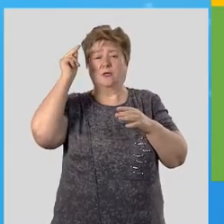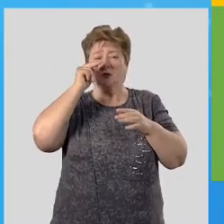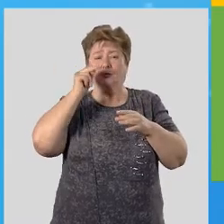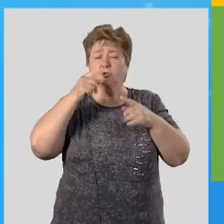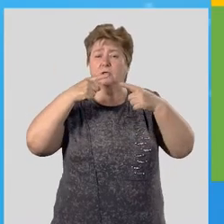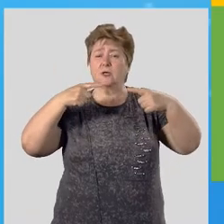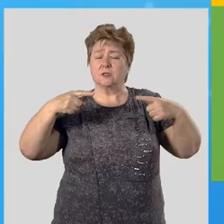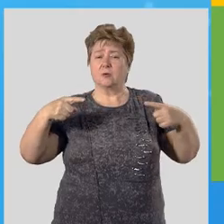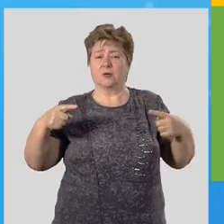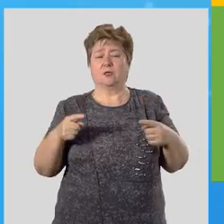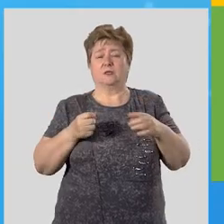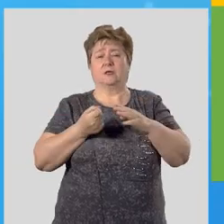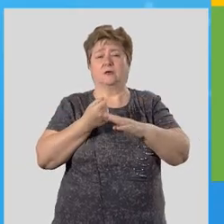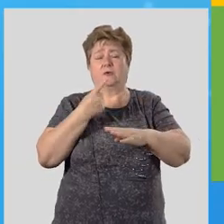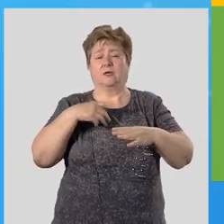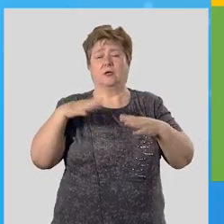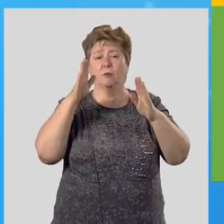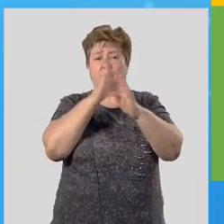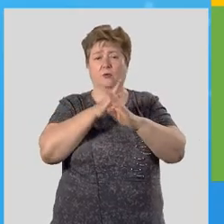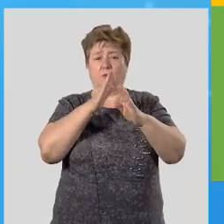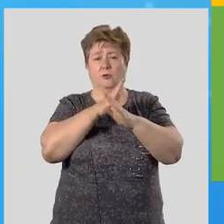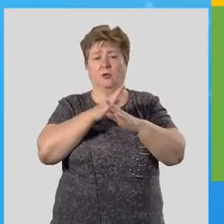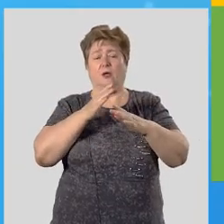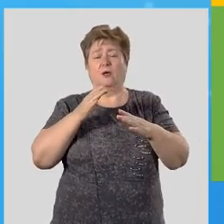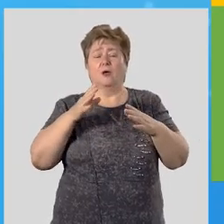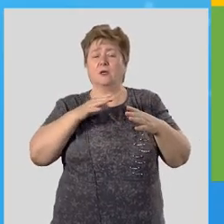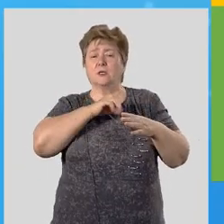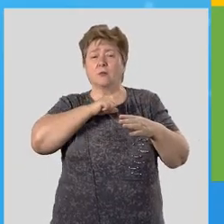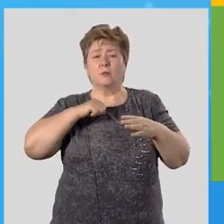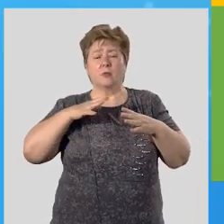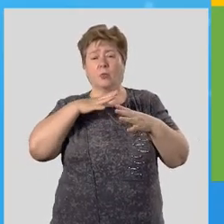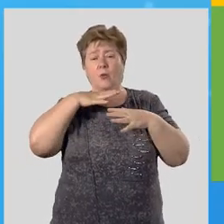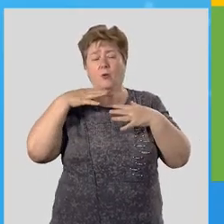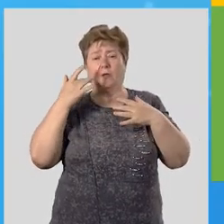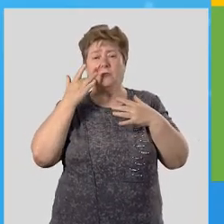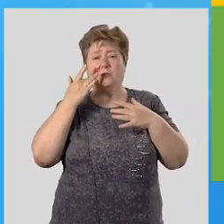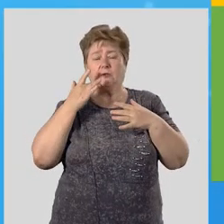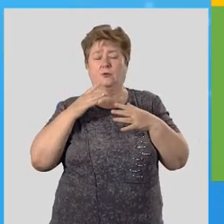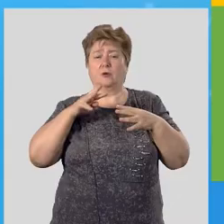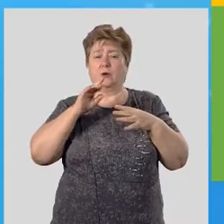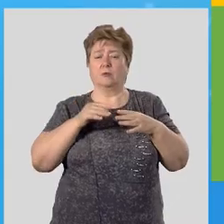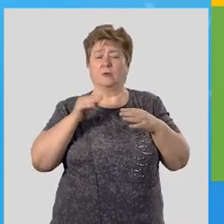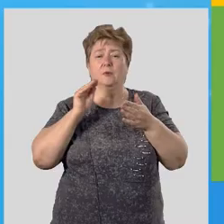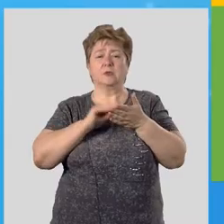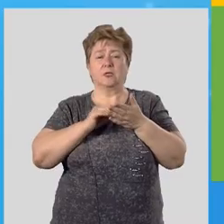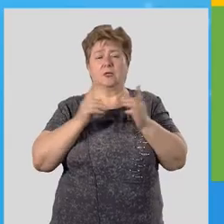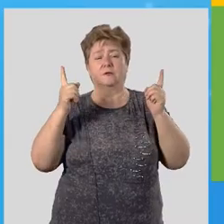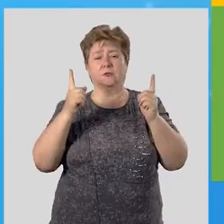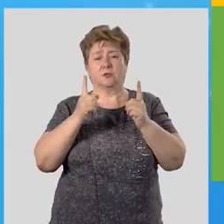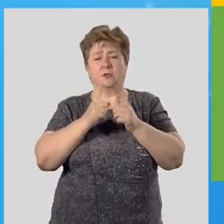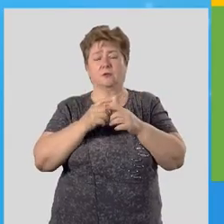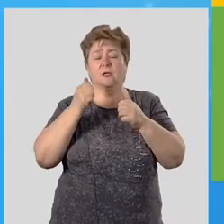изучает разнообразные явления природы, со многими из которых мы часто